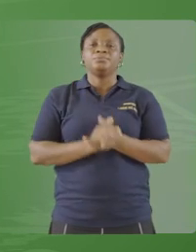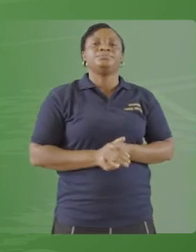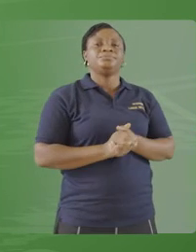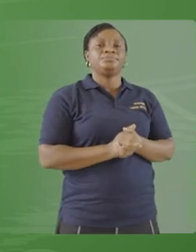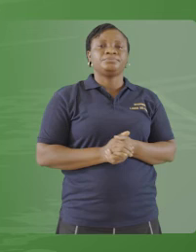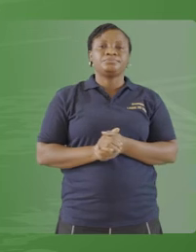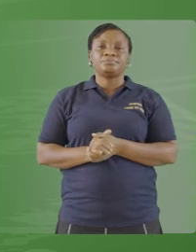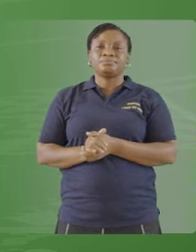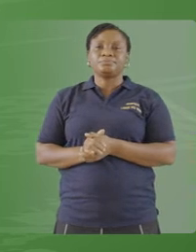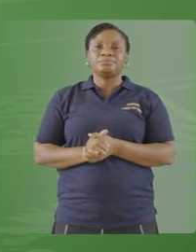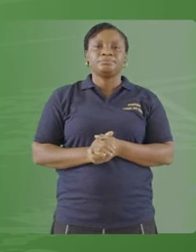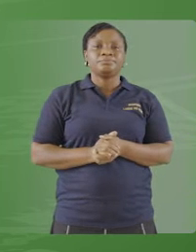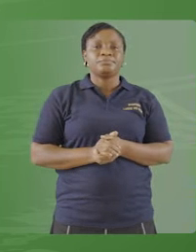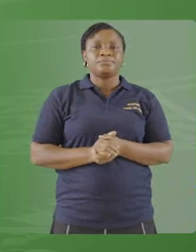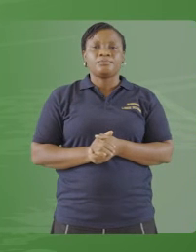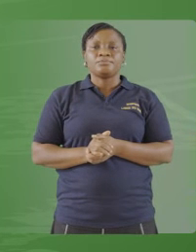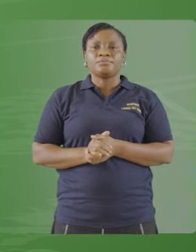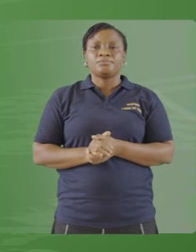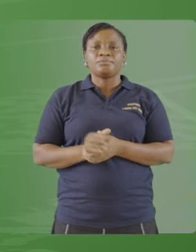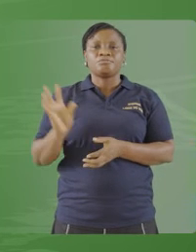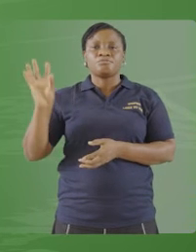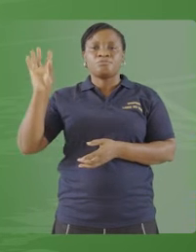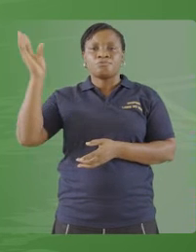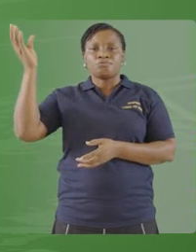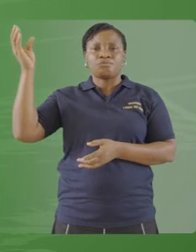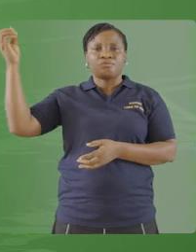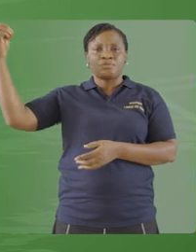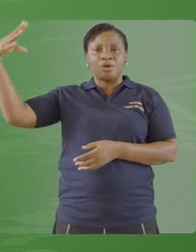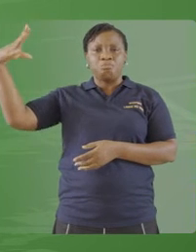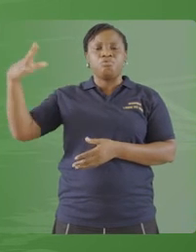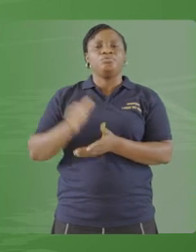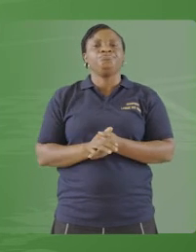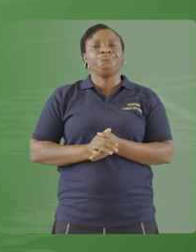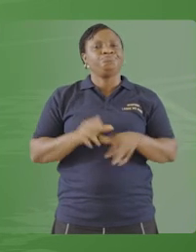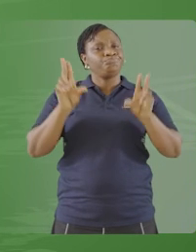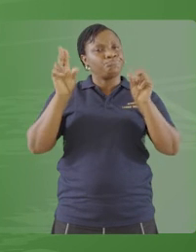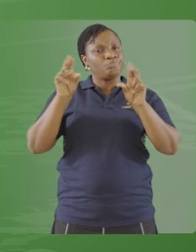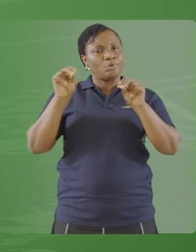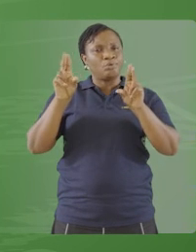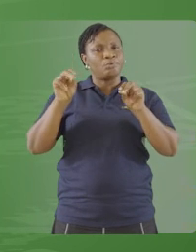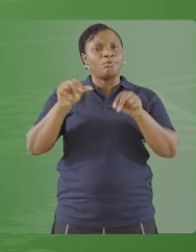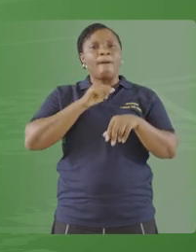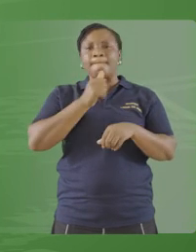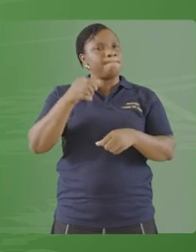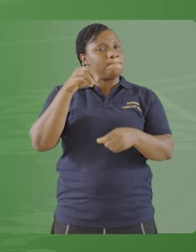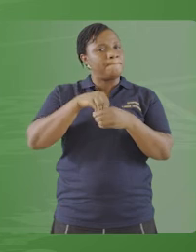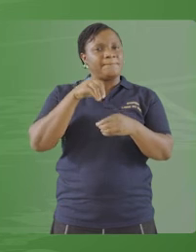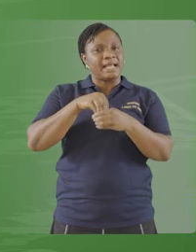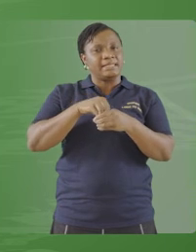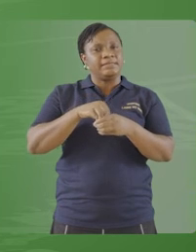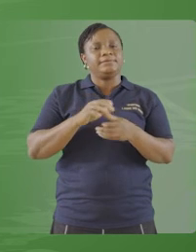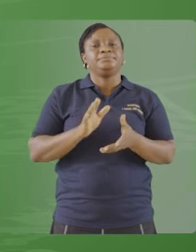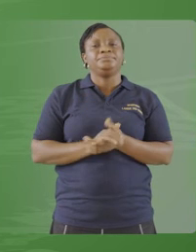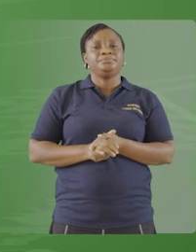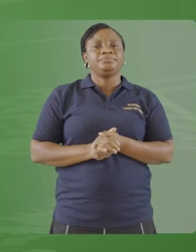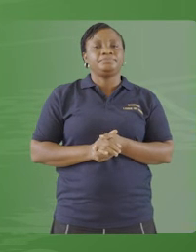souligner les fléaux. L'ampoule. Une balance Roberval n'a pas d'ampoule. Donc, nous ne soulignons